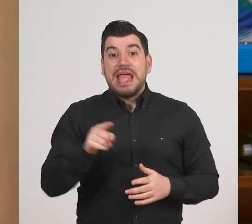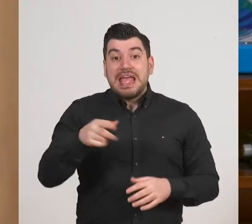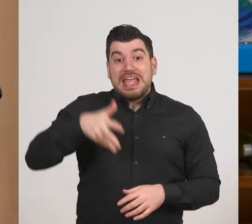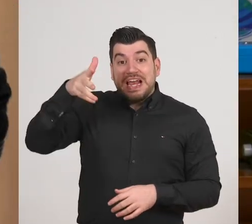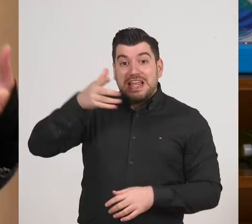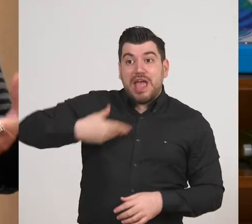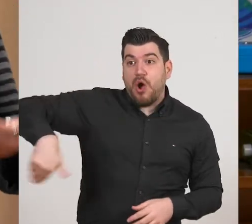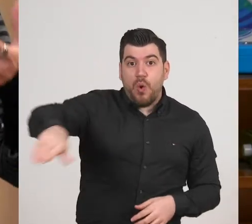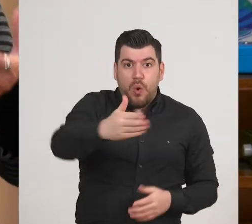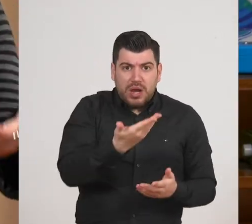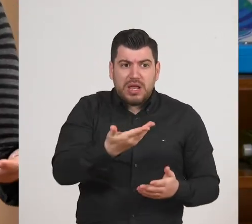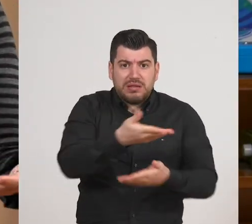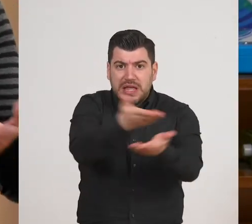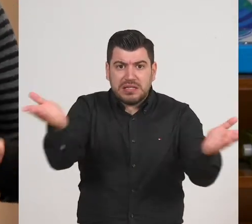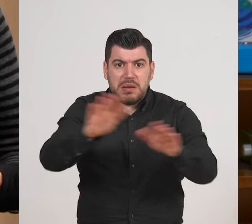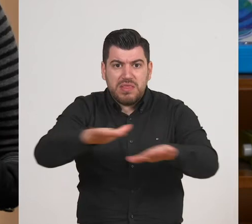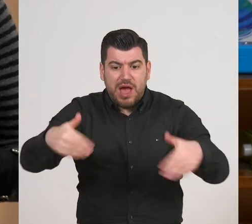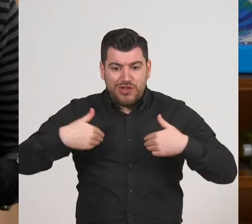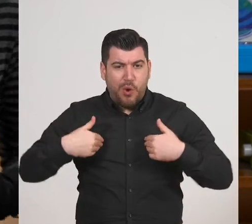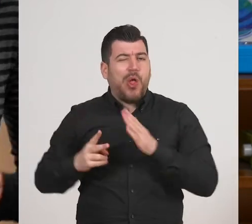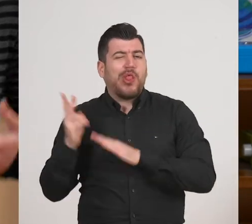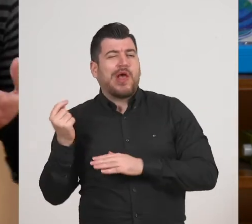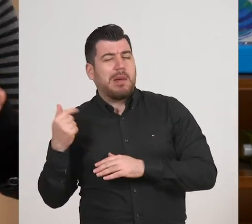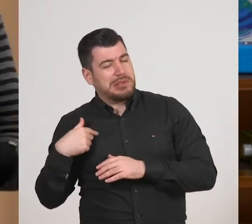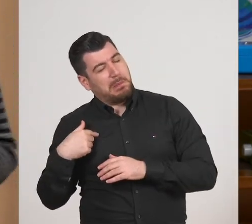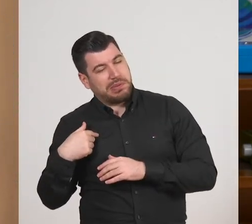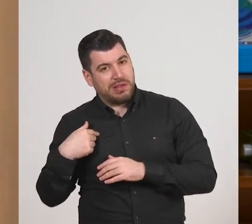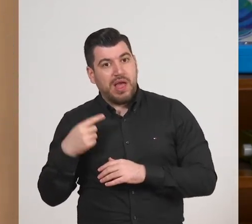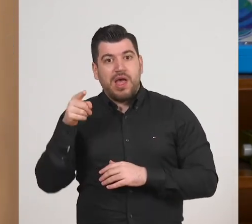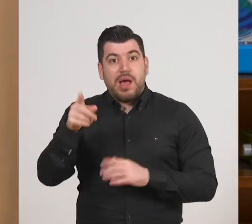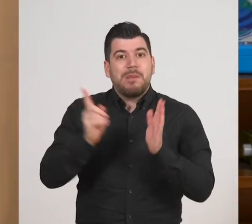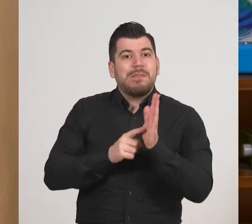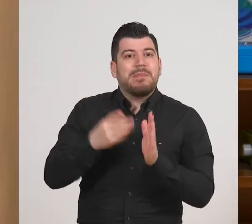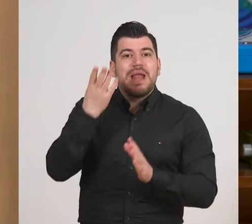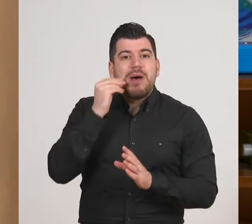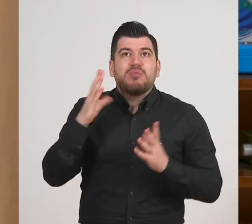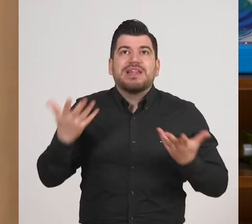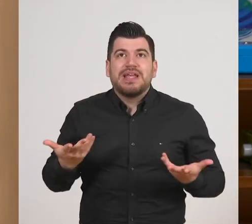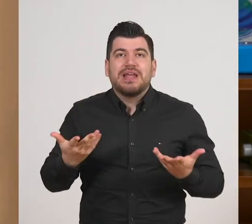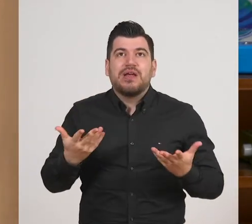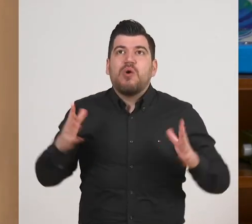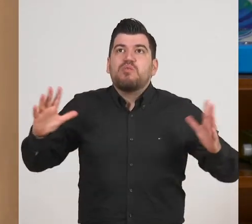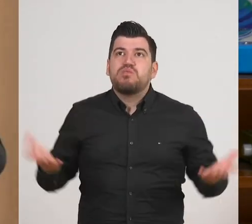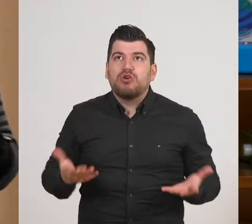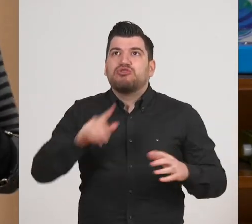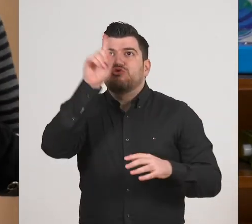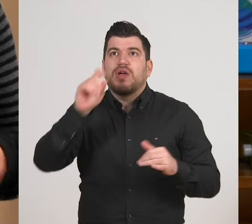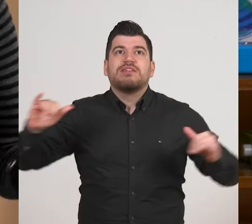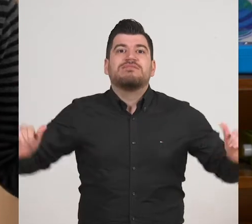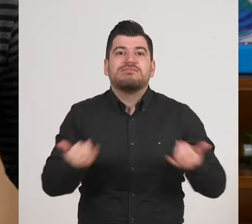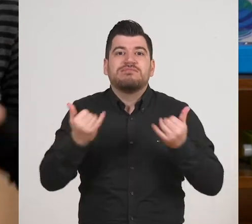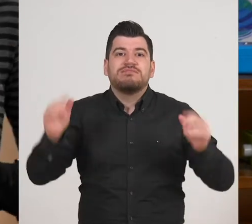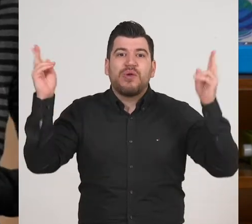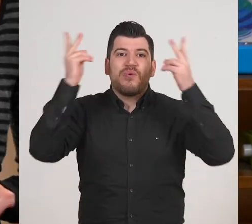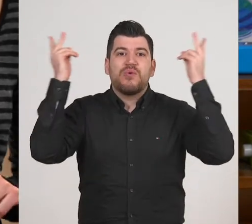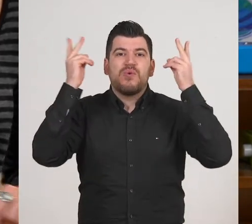μας, εσείς μέχρι 12 και εγώ 12,5, πρέπει να ζούμε την ανεμελιά, μην βλέπουμε μπροστά μας άσχημα πράγματα.